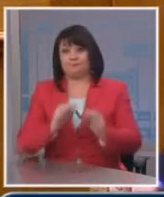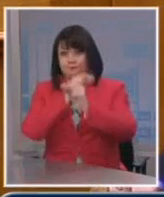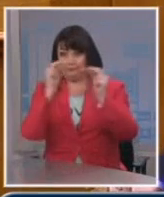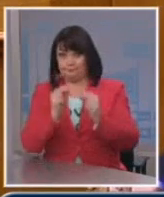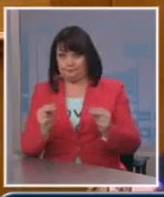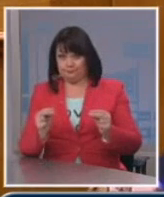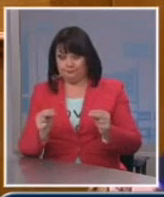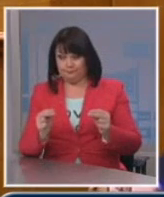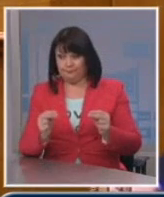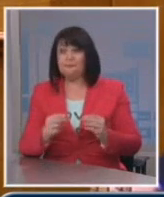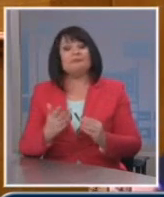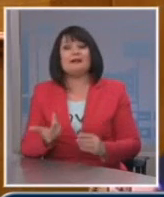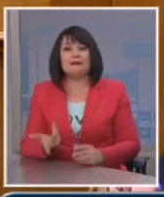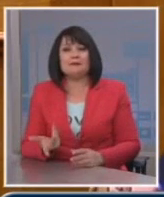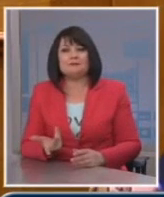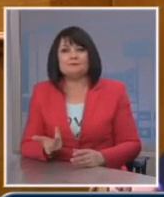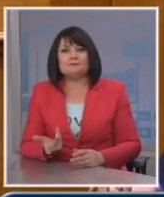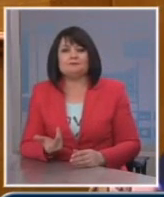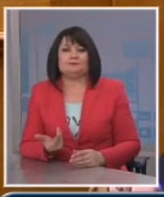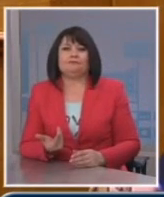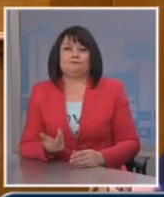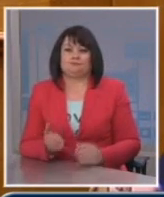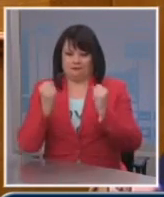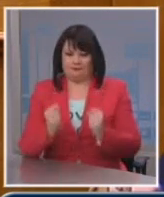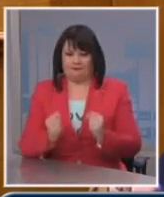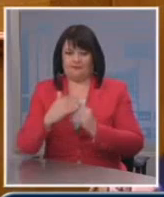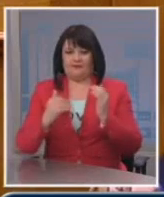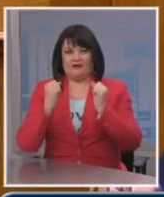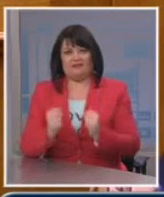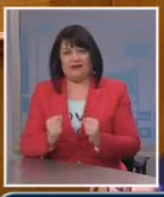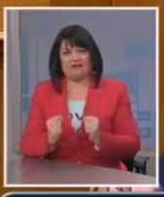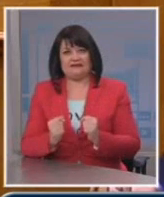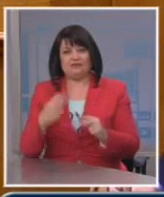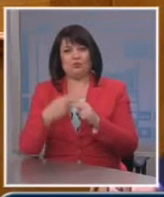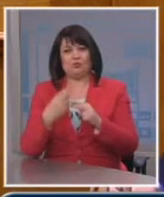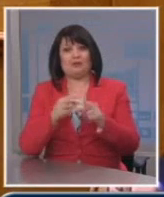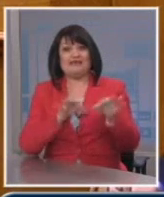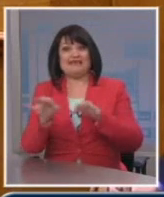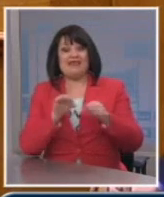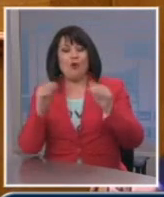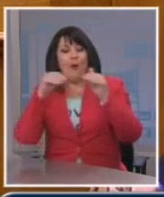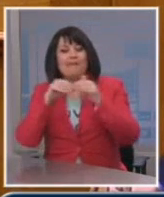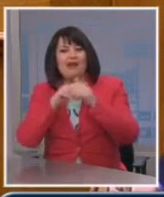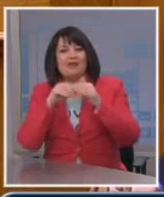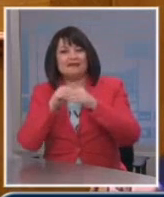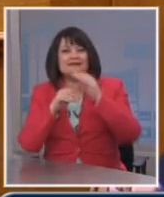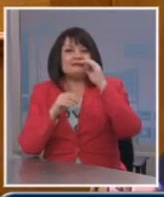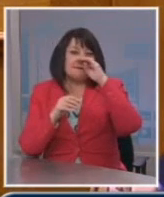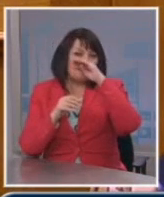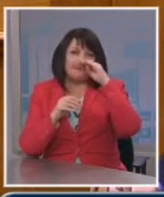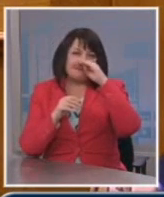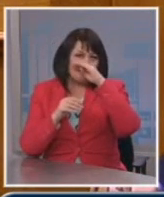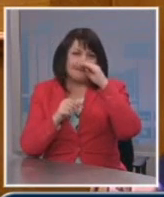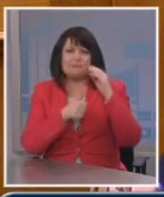οποίο βγαίνει είναι ότι αυτό που αποτελεί βάση για ένα στιβαρό επενδυτικό σχέδιο είναι κάτι πέρα από την